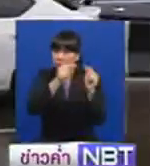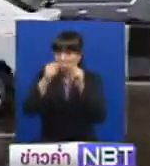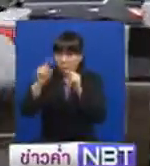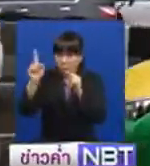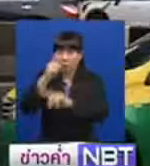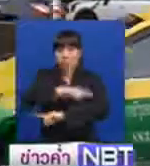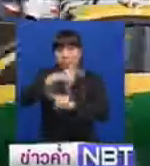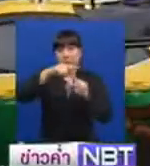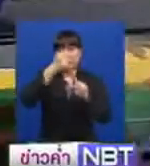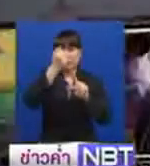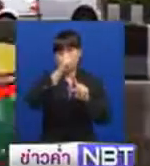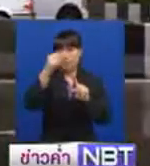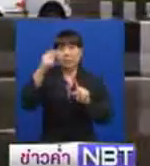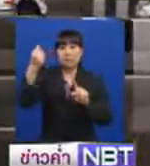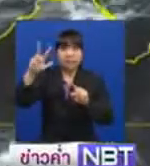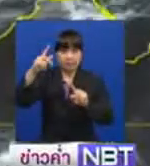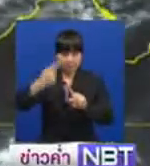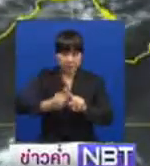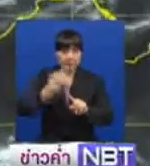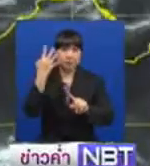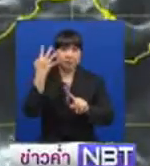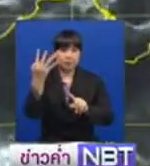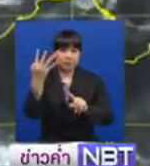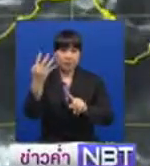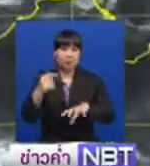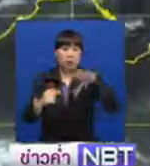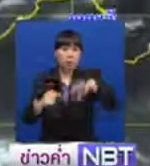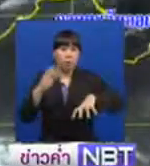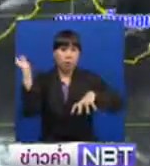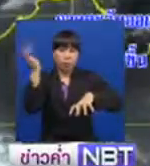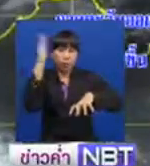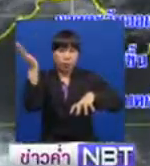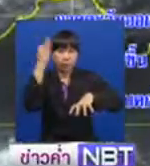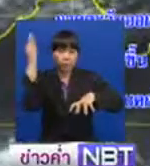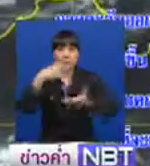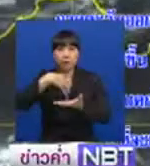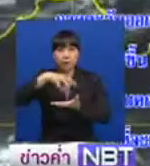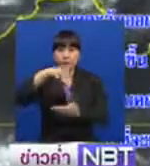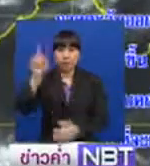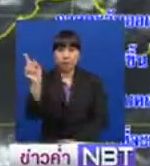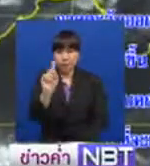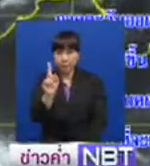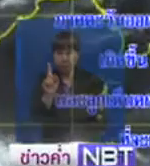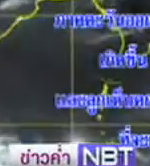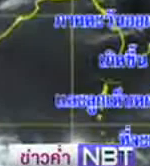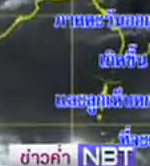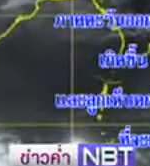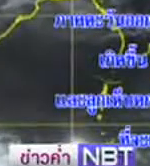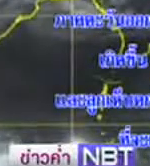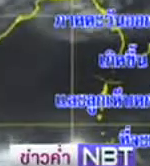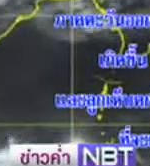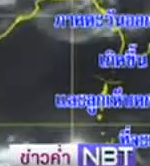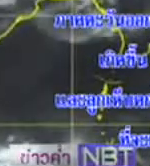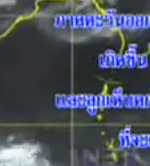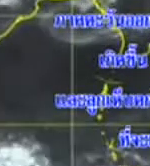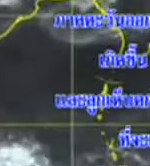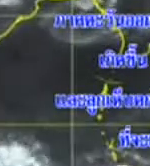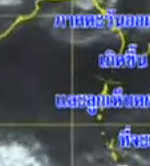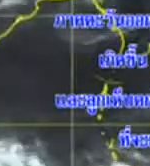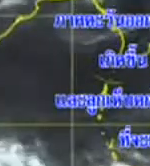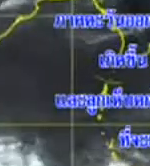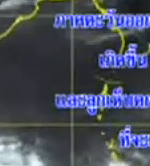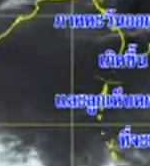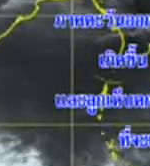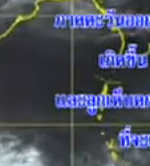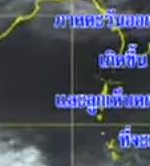ที่11ถึง13เมษายนโดยกรมอุตุนิยมวิทยาระบุว่าอิทธิพลความกดอากาศสูงแผ่ลงมาปกคลุ